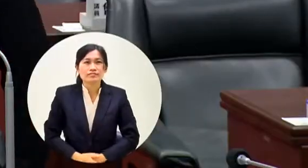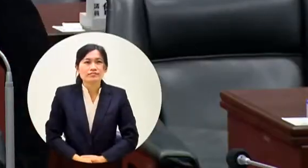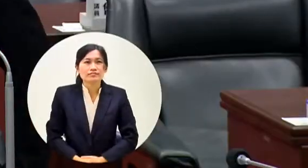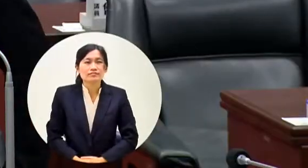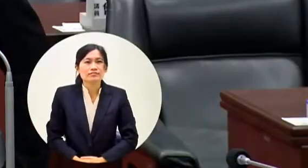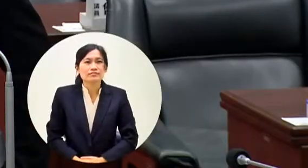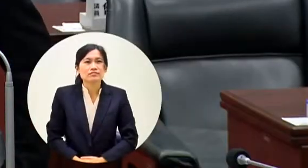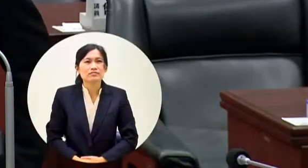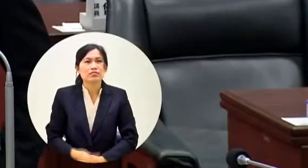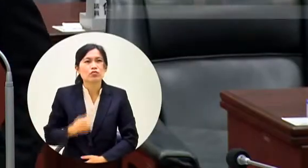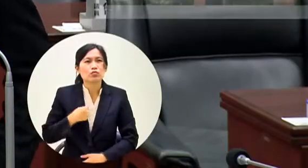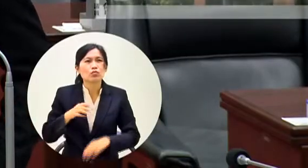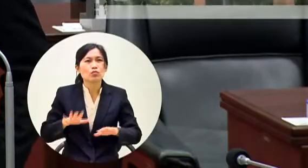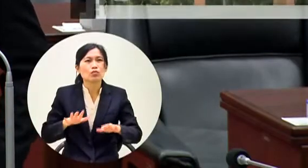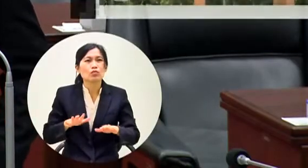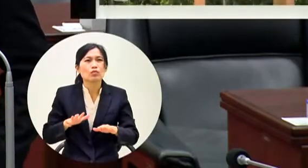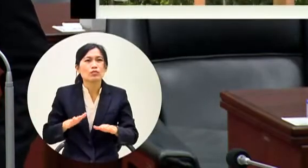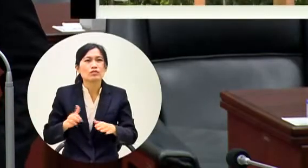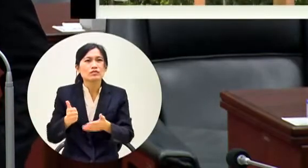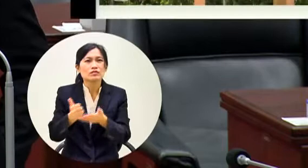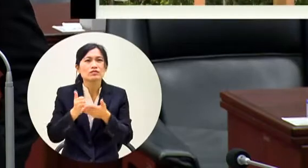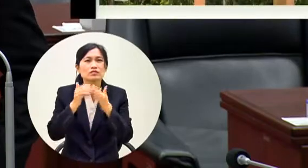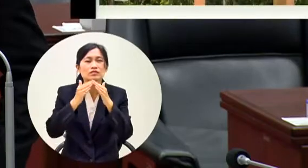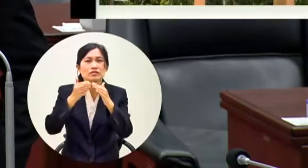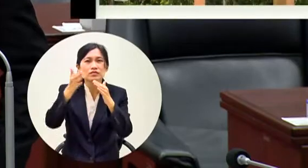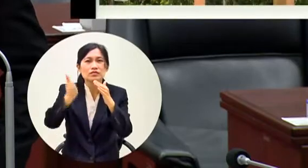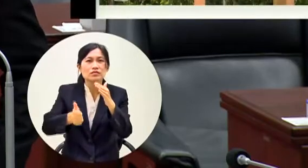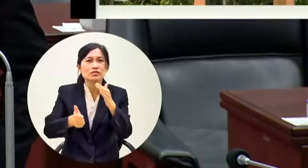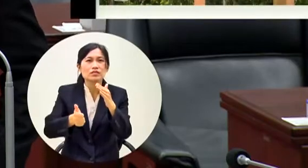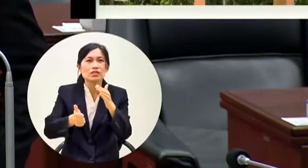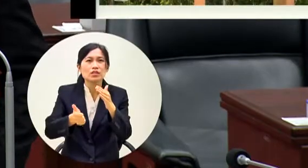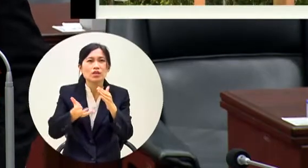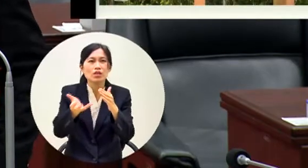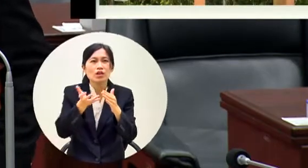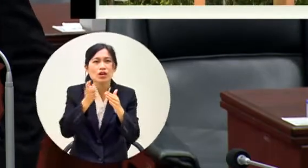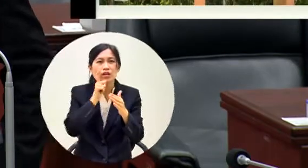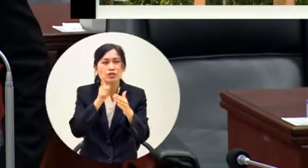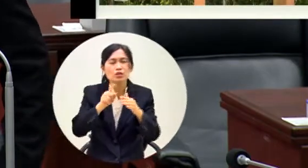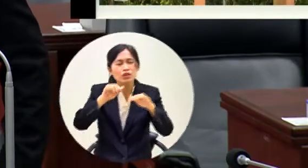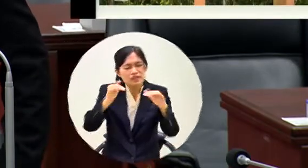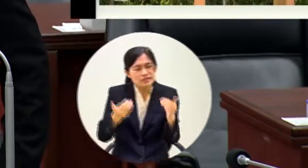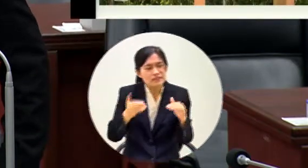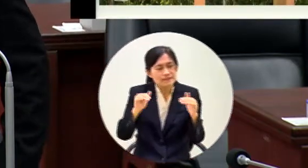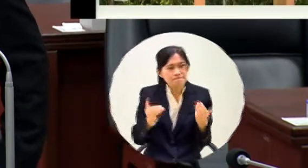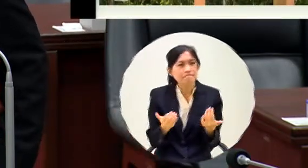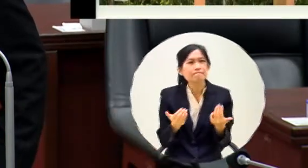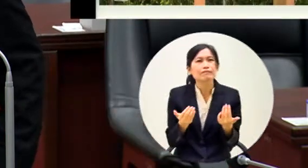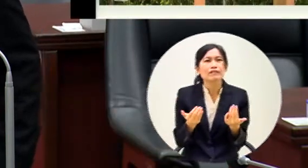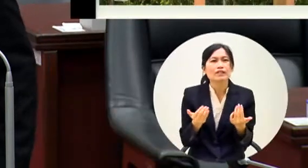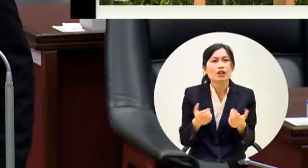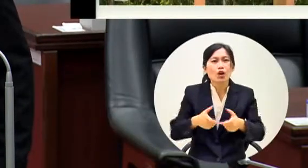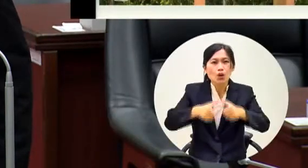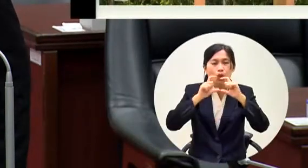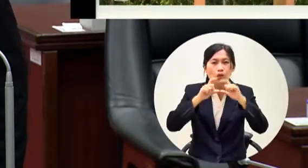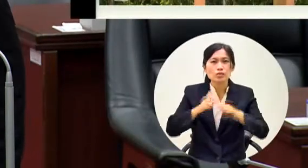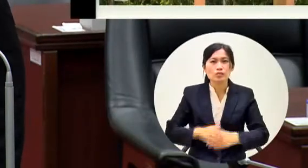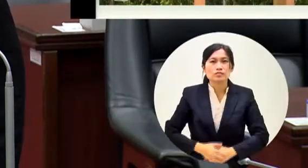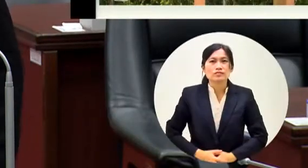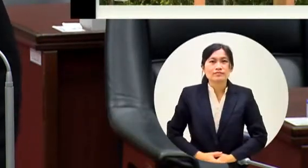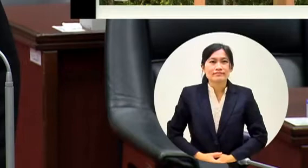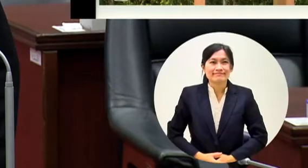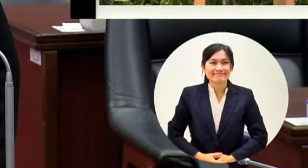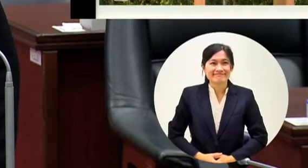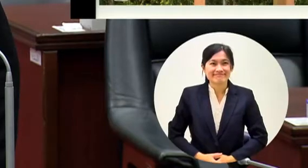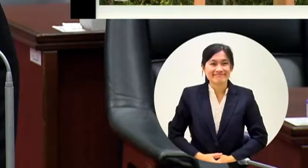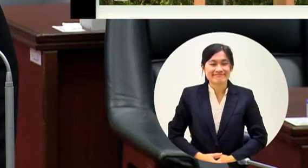我咧即马正安市长，啊，我听了所有的大概吼，啊，回答一下。